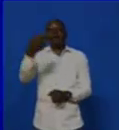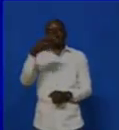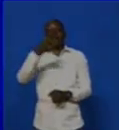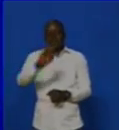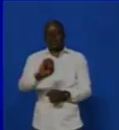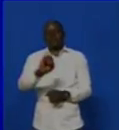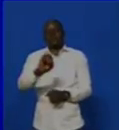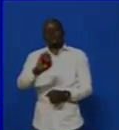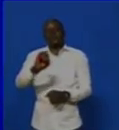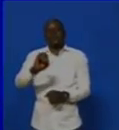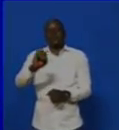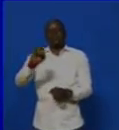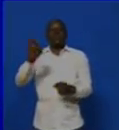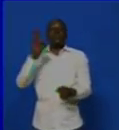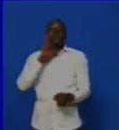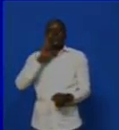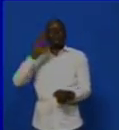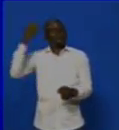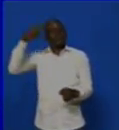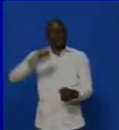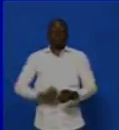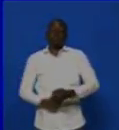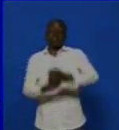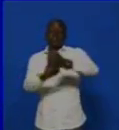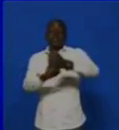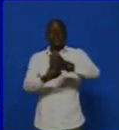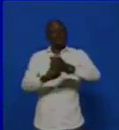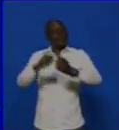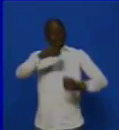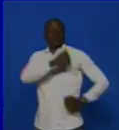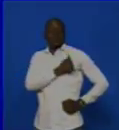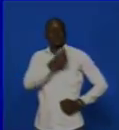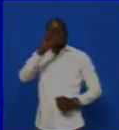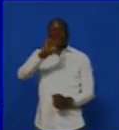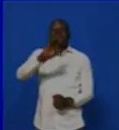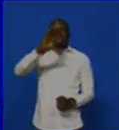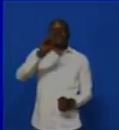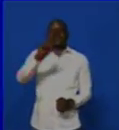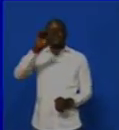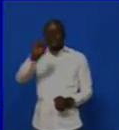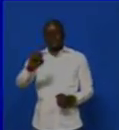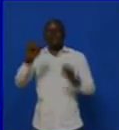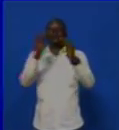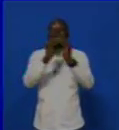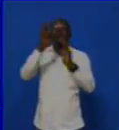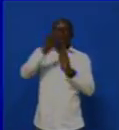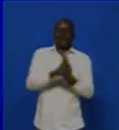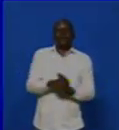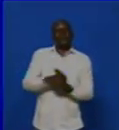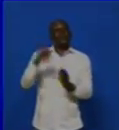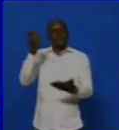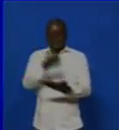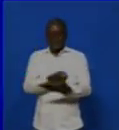agro-silvo-pastoraux. Une motion de soutien aux forces de défense et de sécurité a également été rédigée. Des